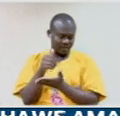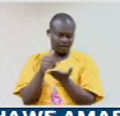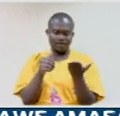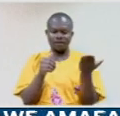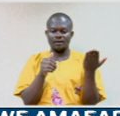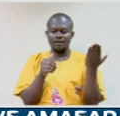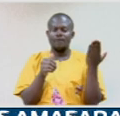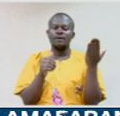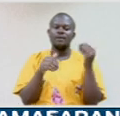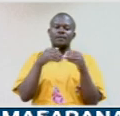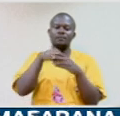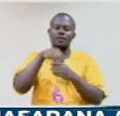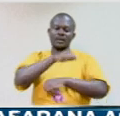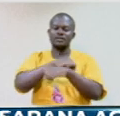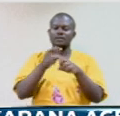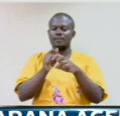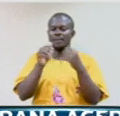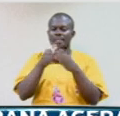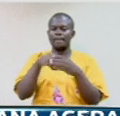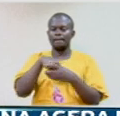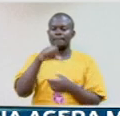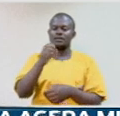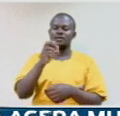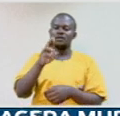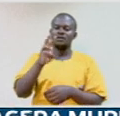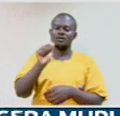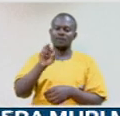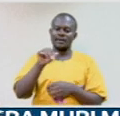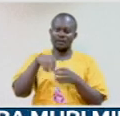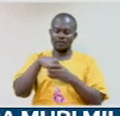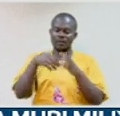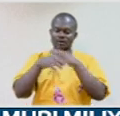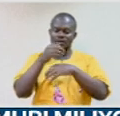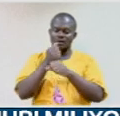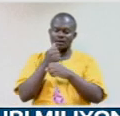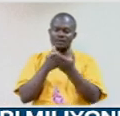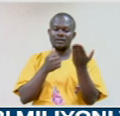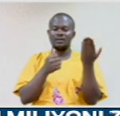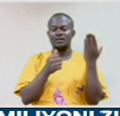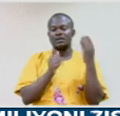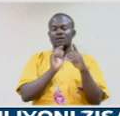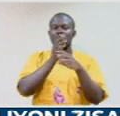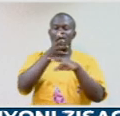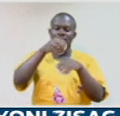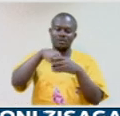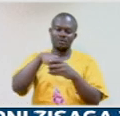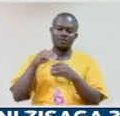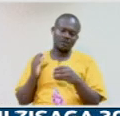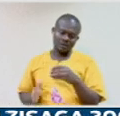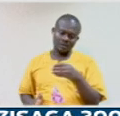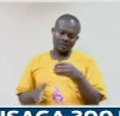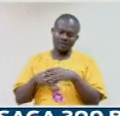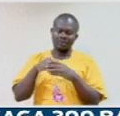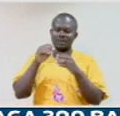Kabutare, mu bigo bitandukanye muri sorwari rwa ruganda rukora ibibiriti, ukambuka muri commune Huye hari ibiro bya commune